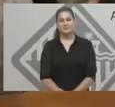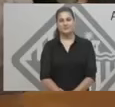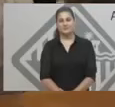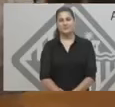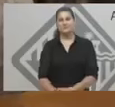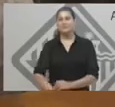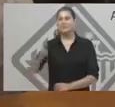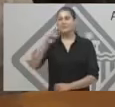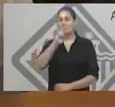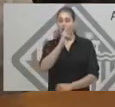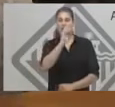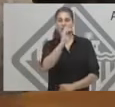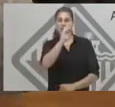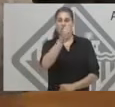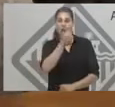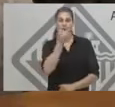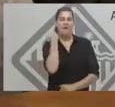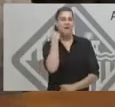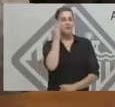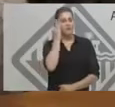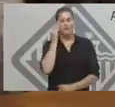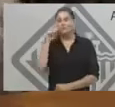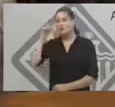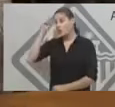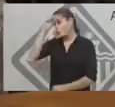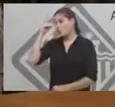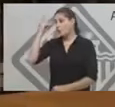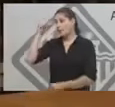Roca, Bellinfante, Antonio. Marga Durán.